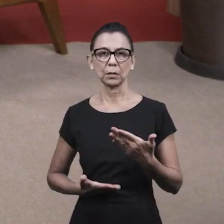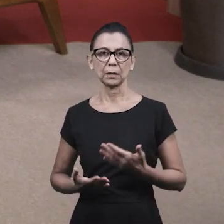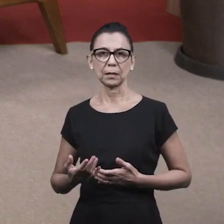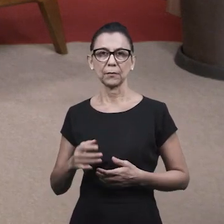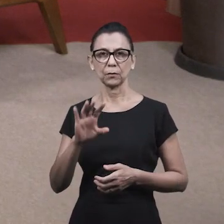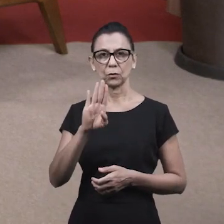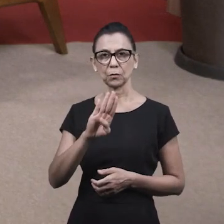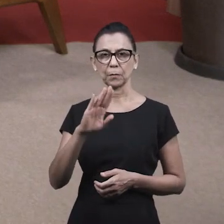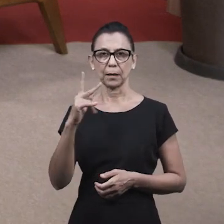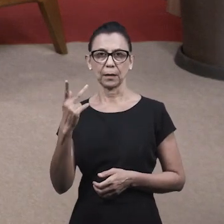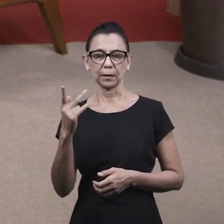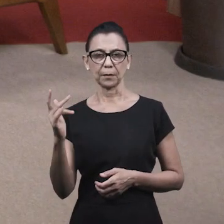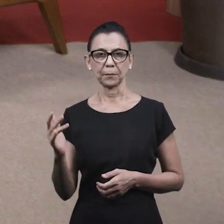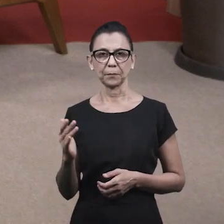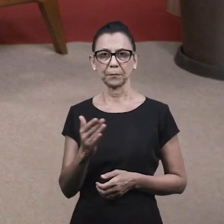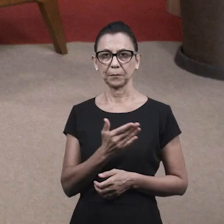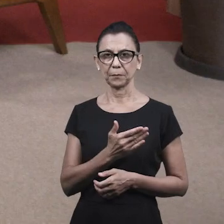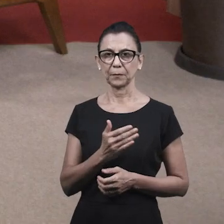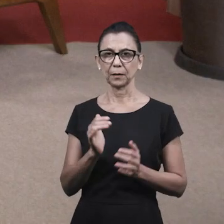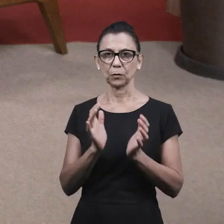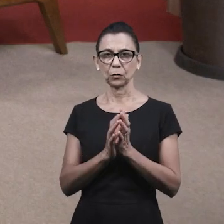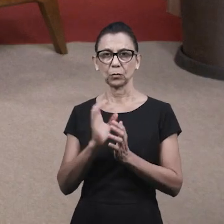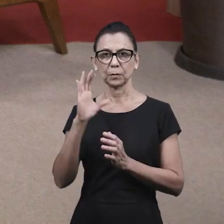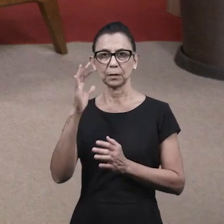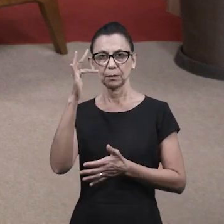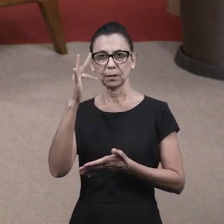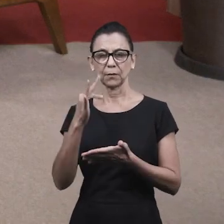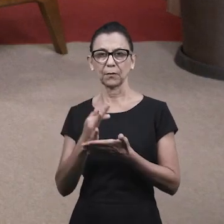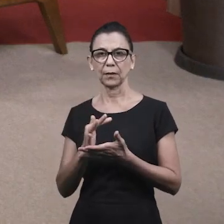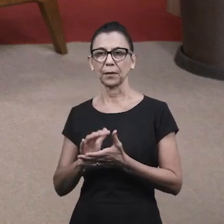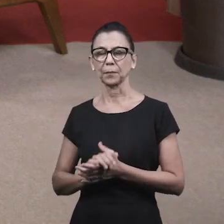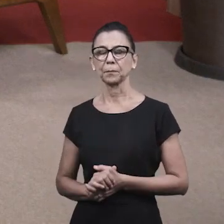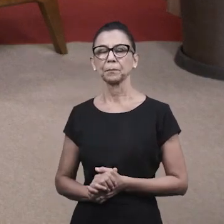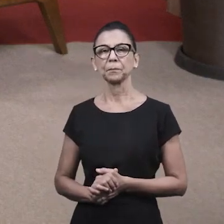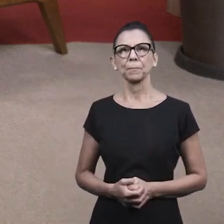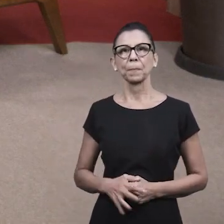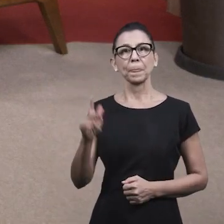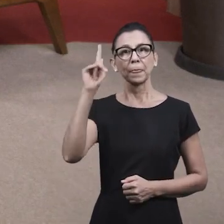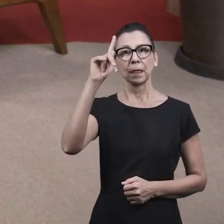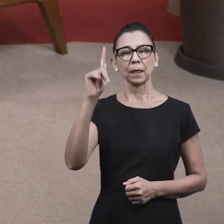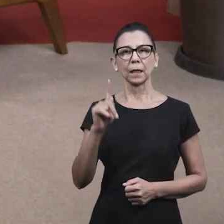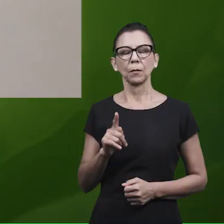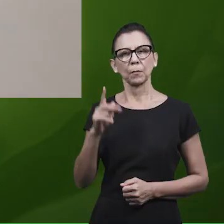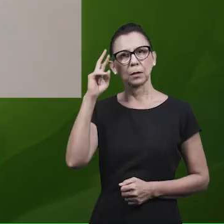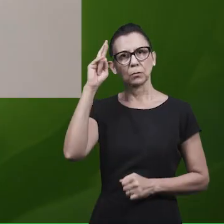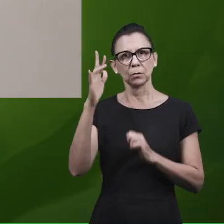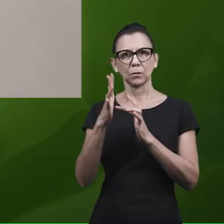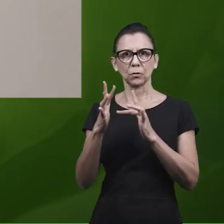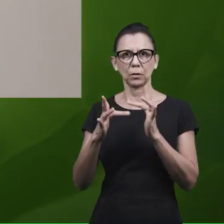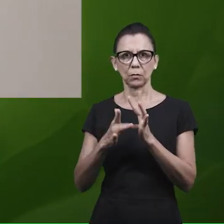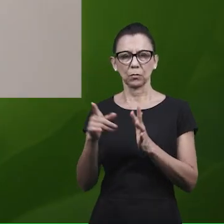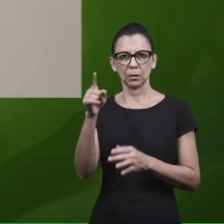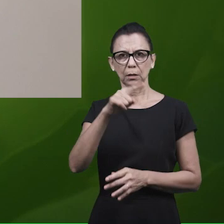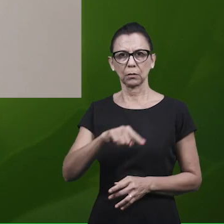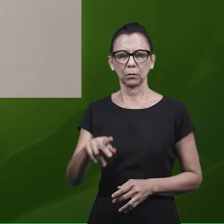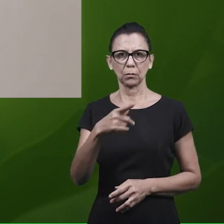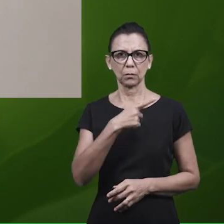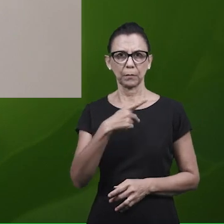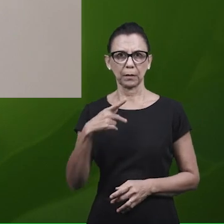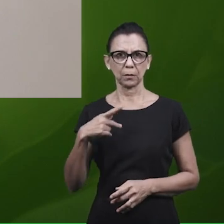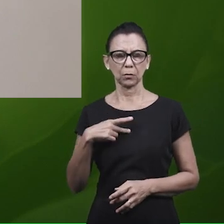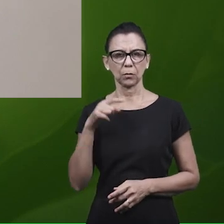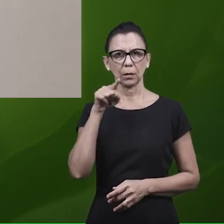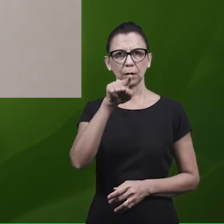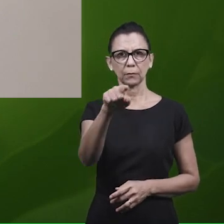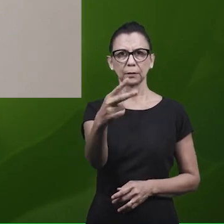Science et Foi. Il va parler un peu sur l'aspect, vous allez voir ici. La paix du Seigneur Jésus au pasteur et aux